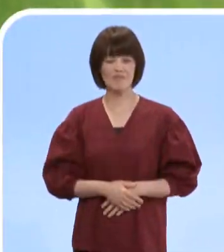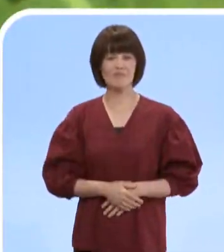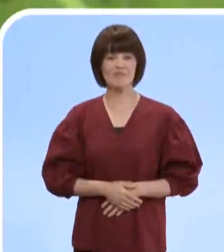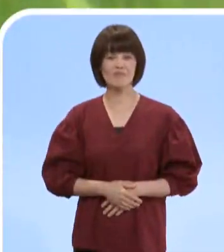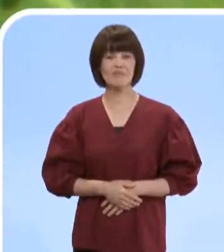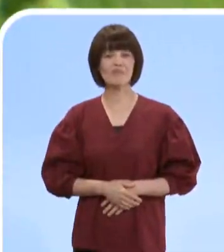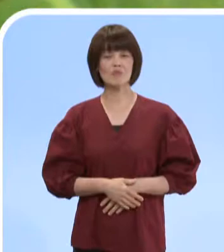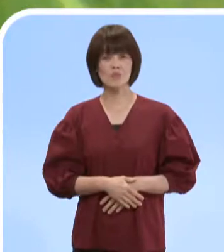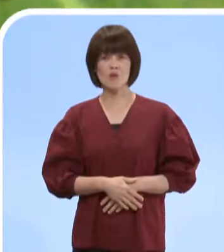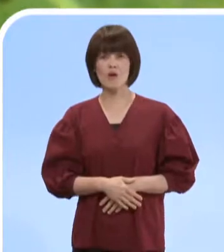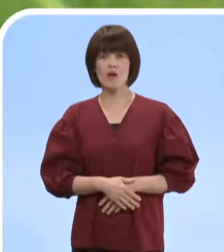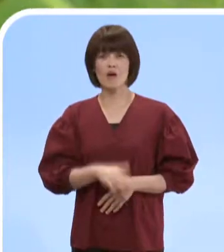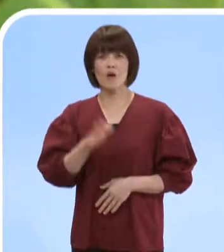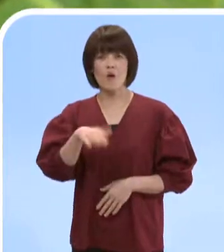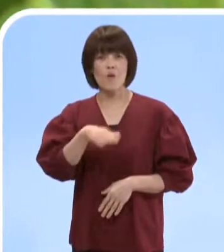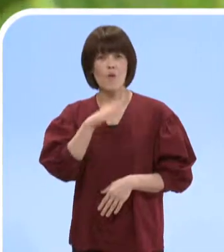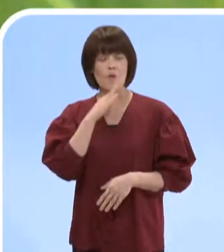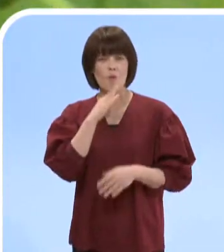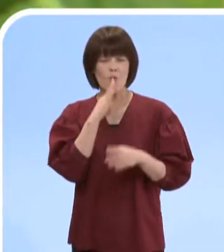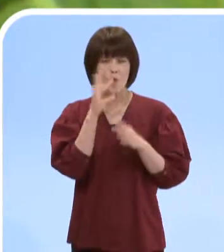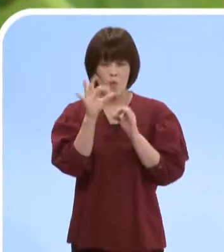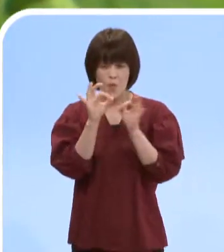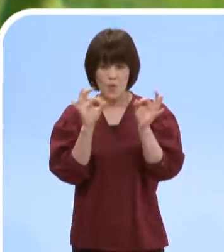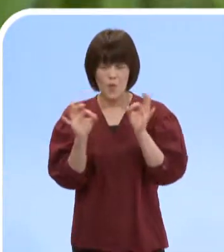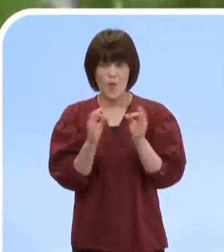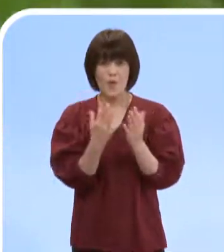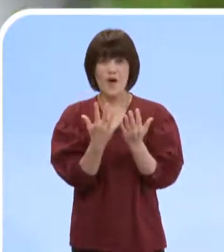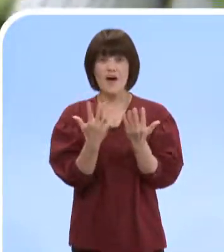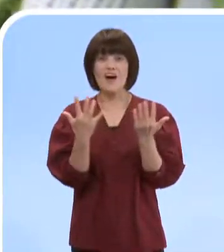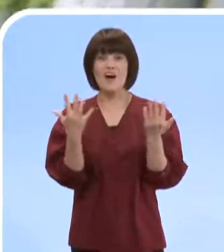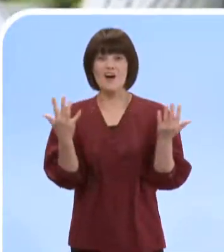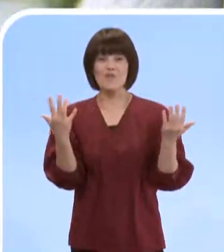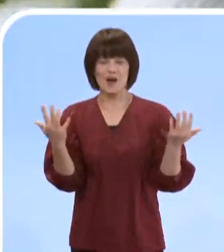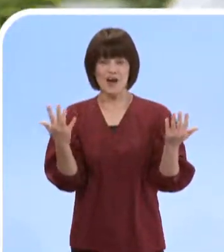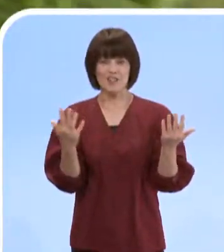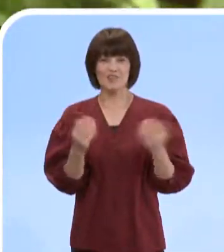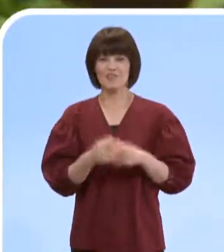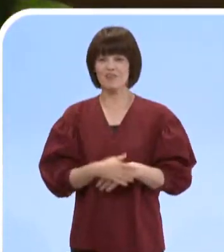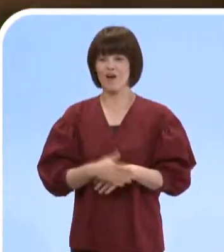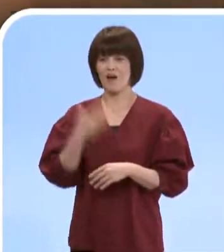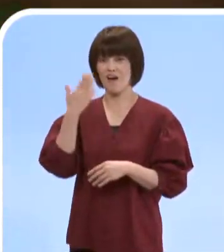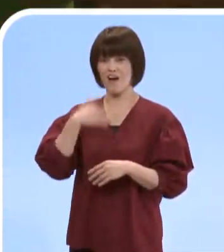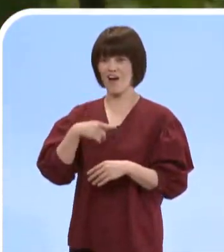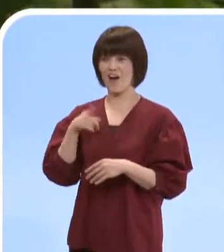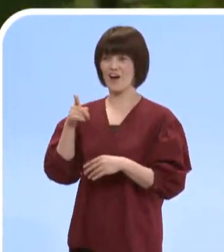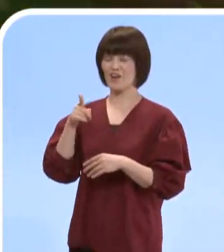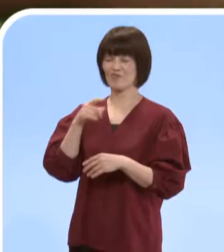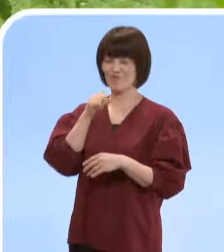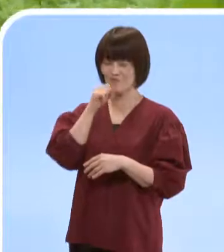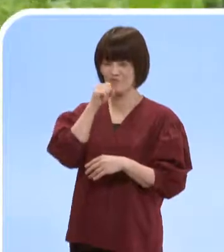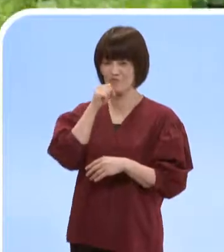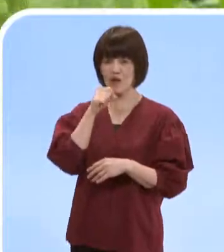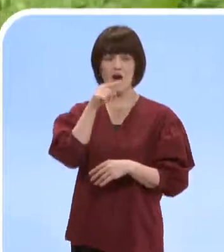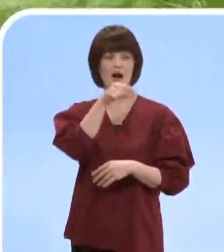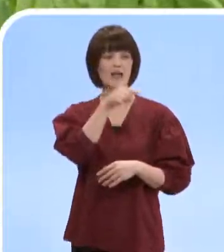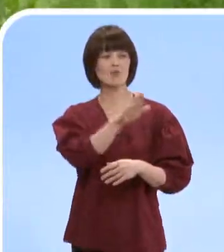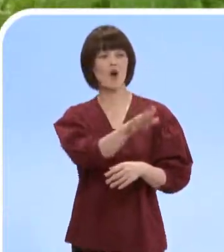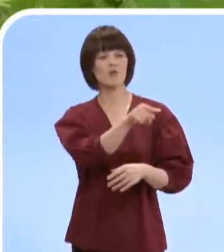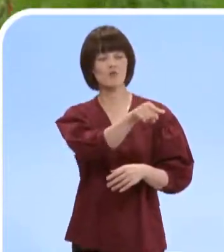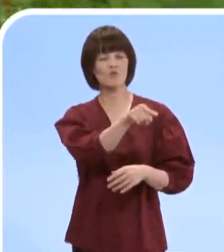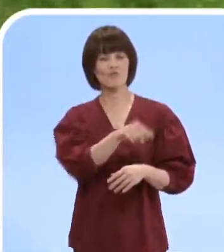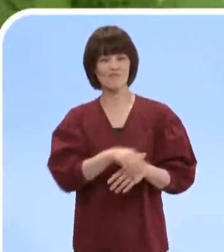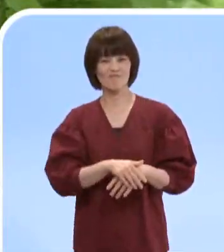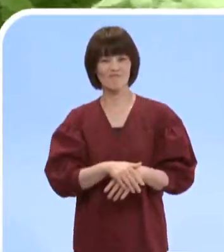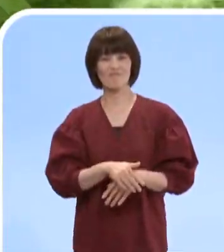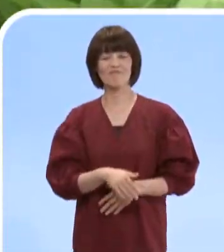この子たち取ってあげて。 たわわになってますやん、うん、ほらよいしょ、はい、うわあ、ほら見て、 こっちもあるわ。あ、ほん